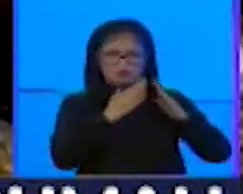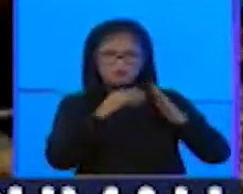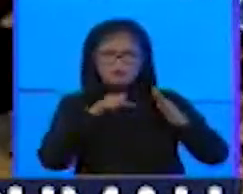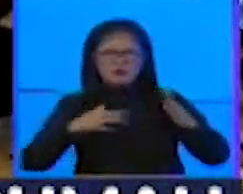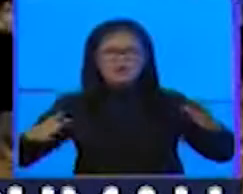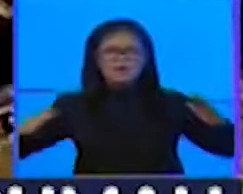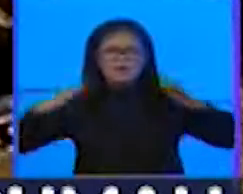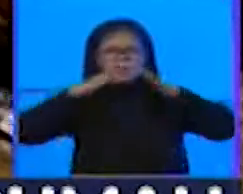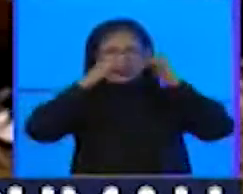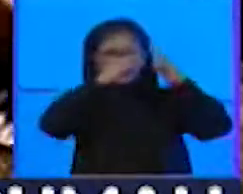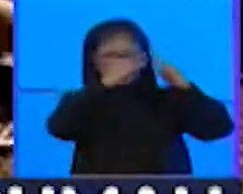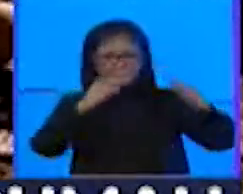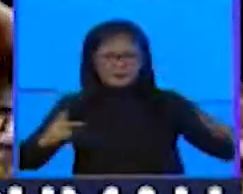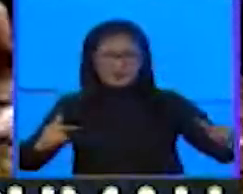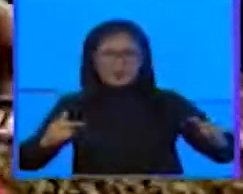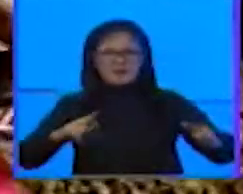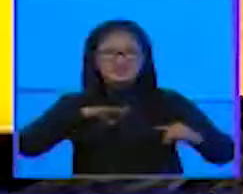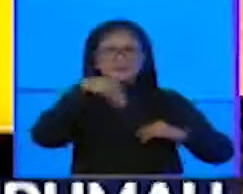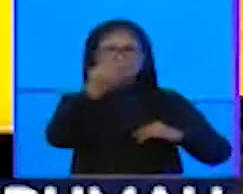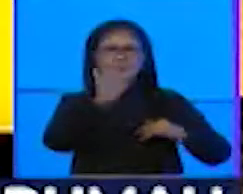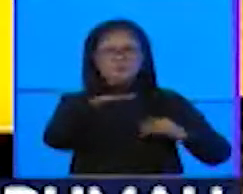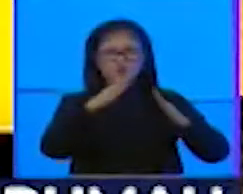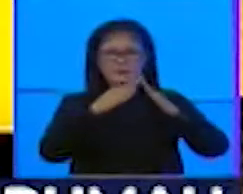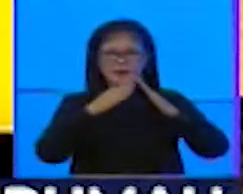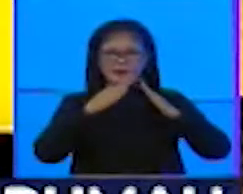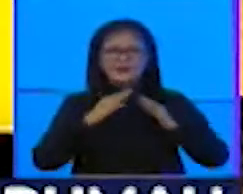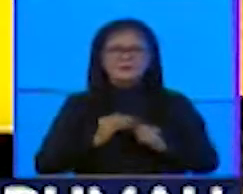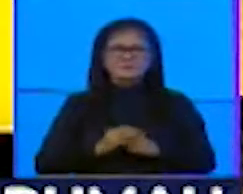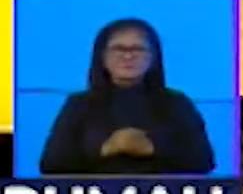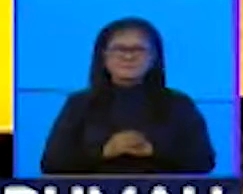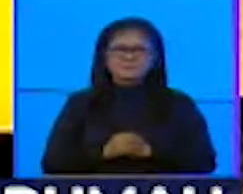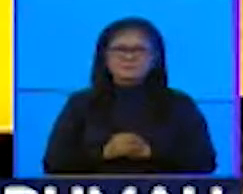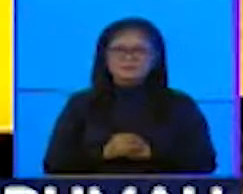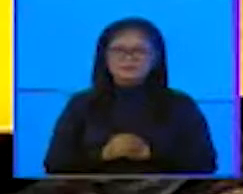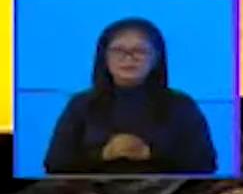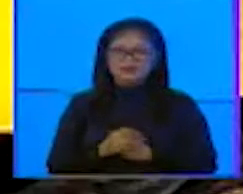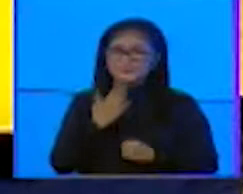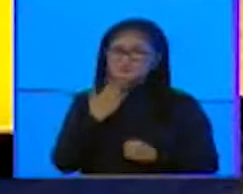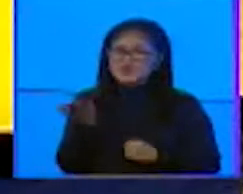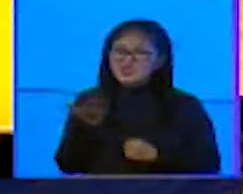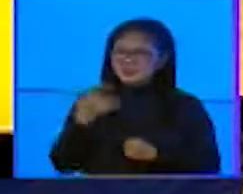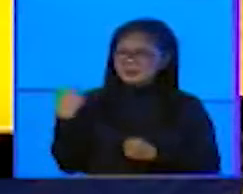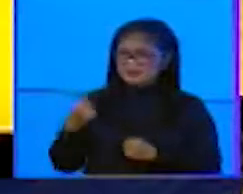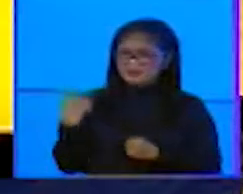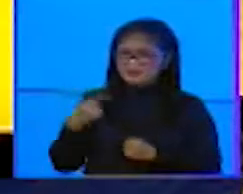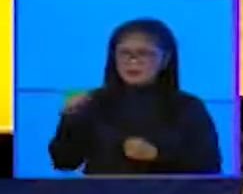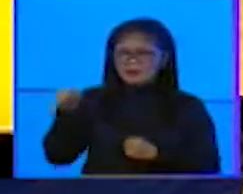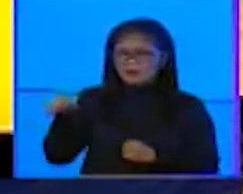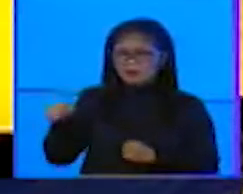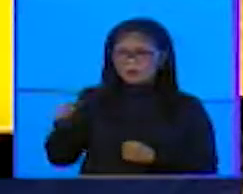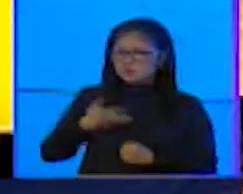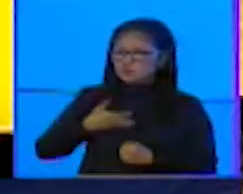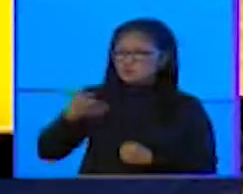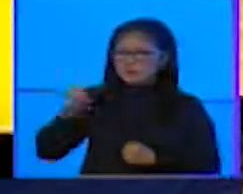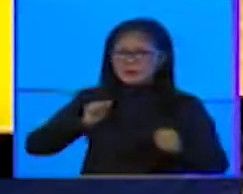rumah menjadi pilihan keluarga ini. Khususnya camping. Jadi kita memang suka berkegiatan di alam